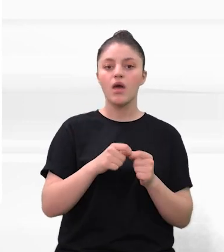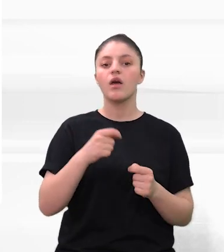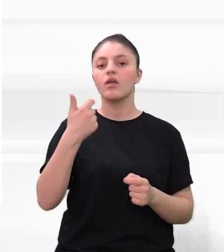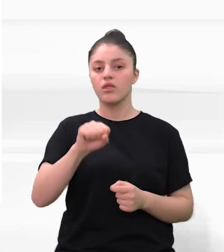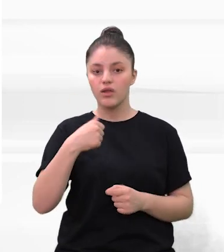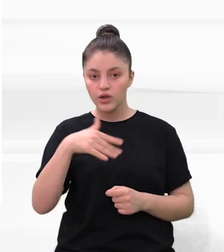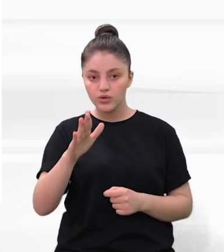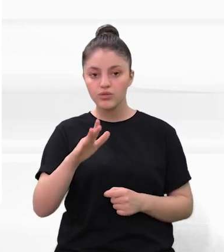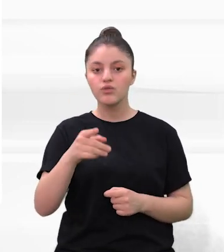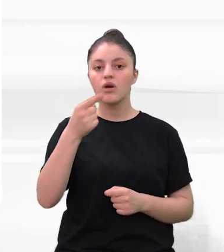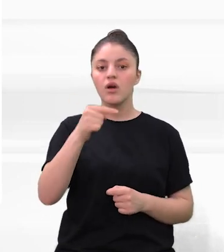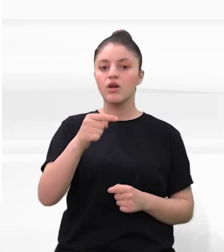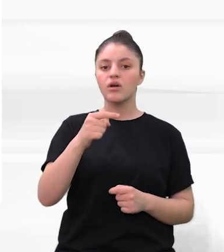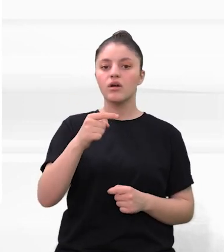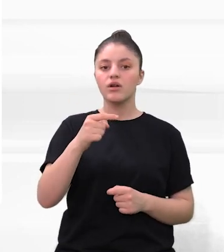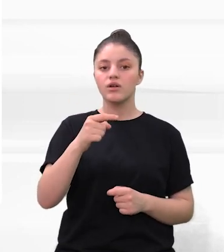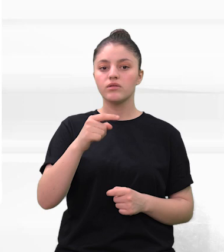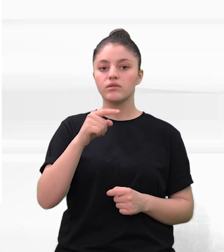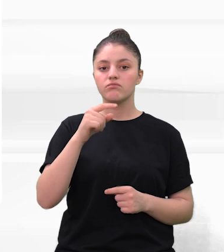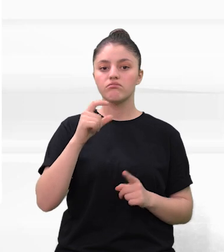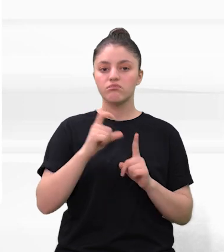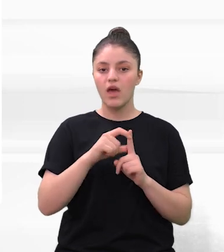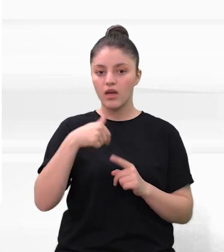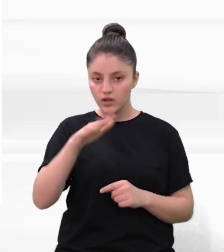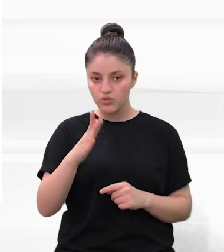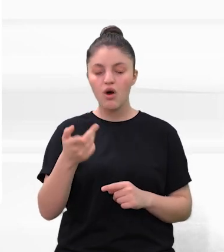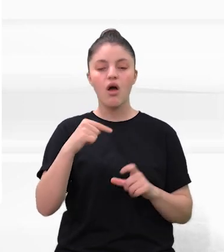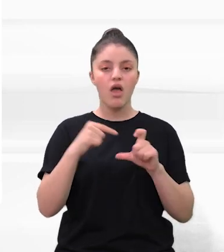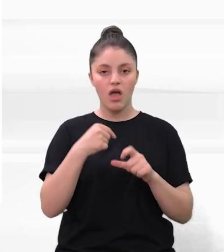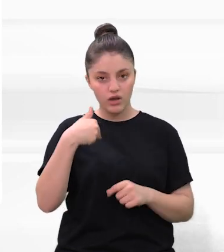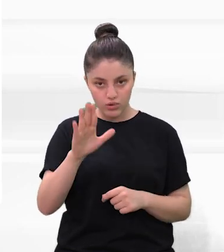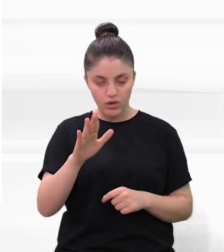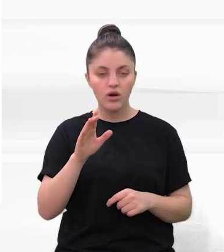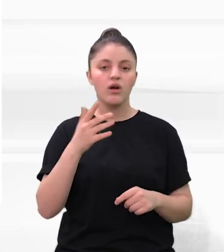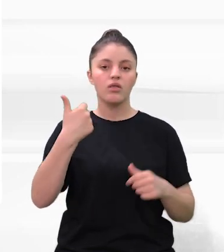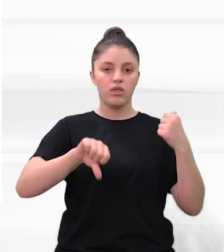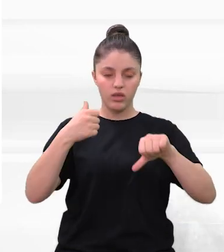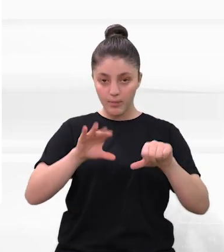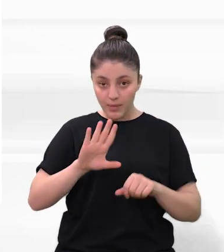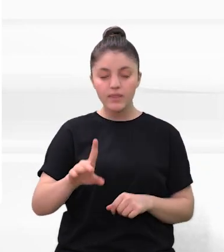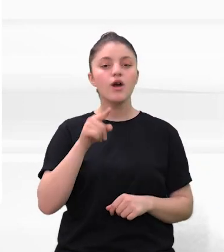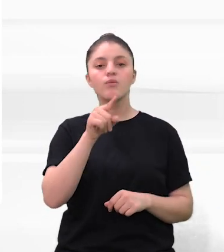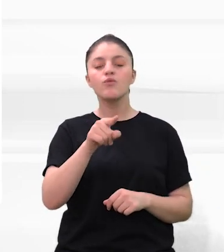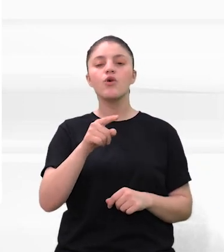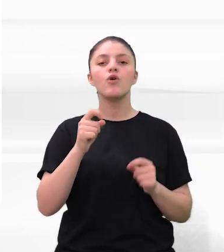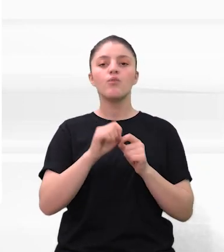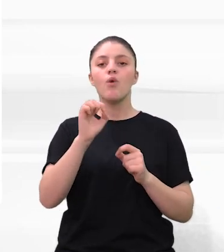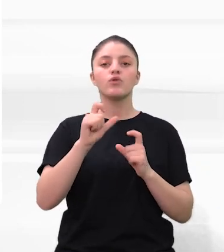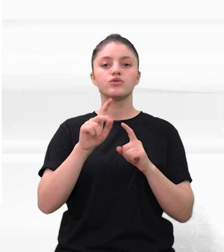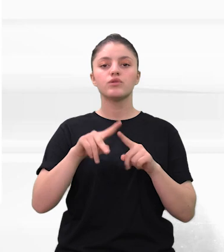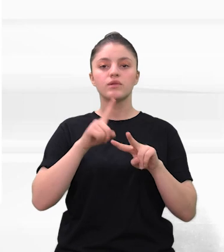dalarım ne istiyor WhatsApp evden çıkarlar batısına kadar kalan Türkler sorabilirsiniz günümüzde hala devam ediyor Bosna Hersek ise daha önce